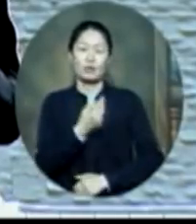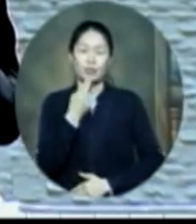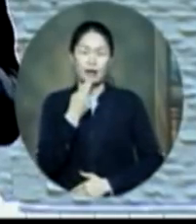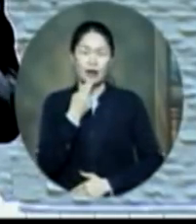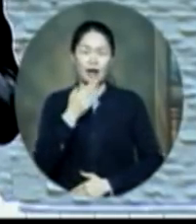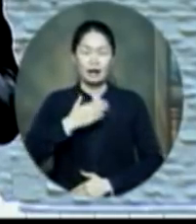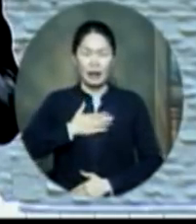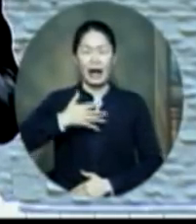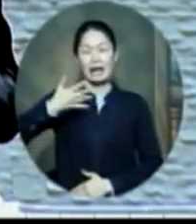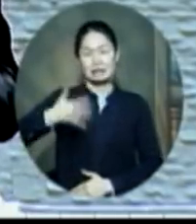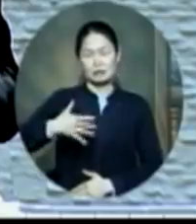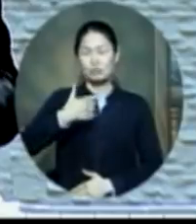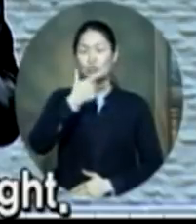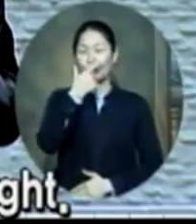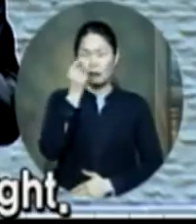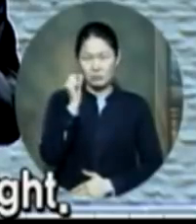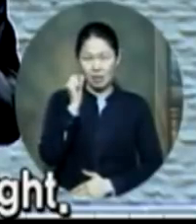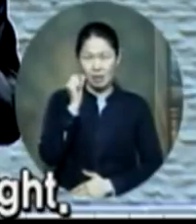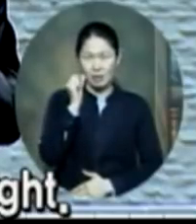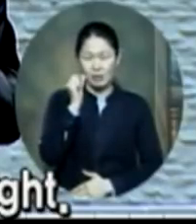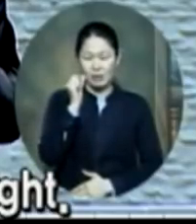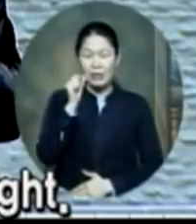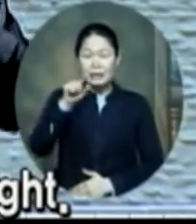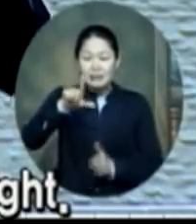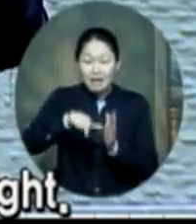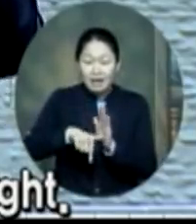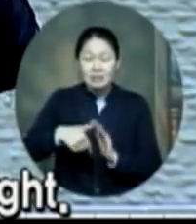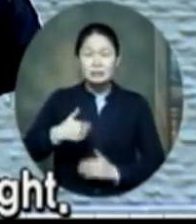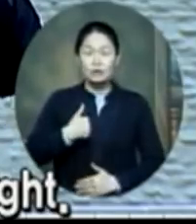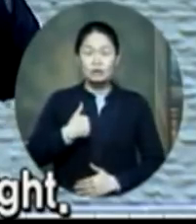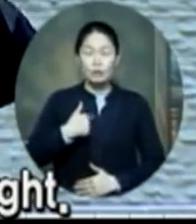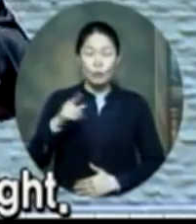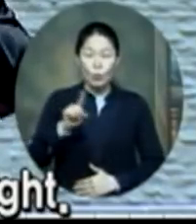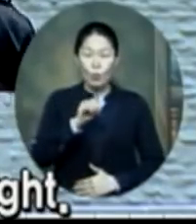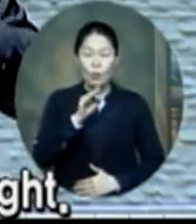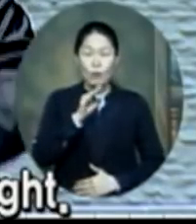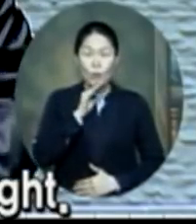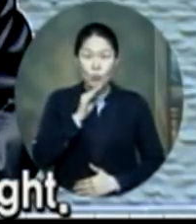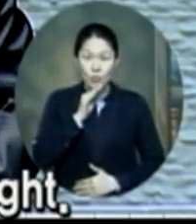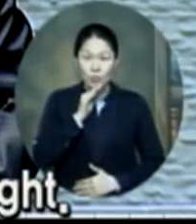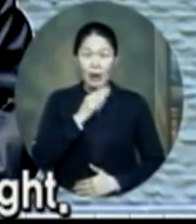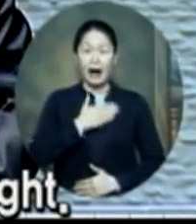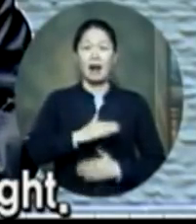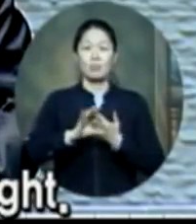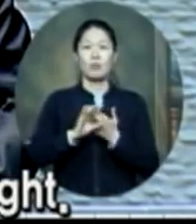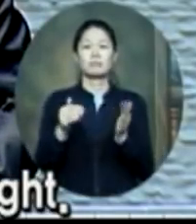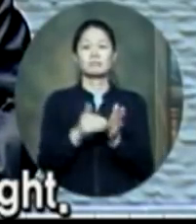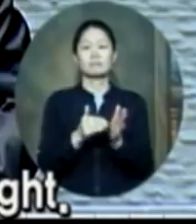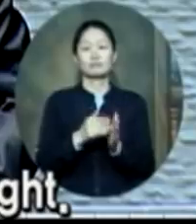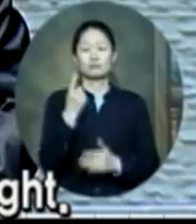자격이 아직 없구나. 저는 그때까지만 해도 무엇이 옳은 줄 알면 되는 줄 알았어요.